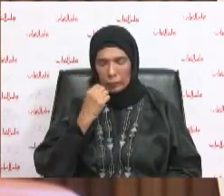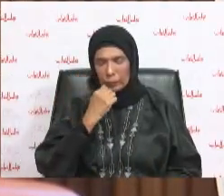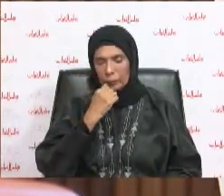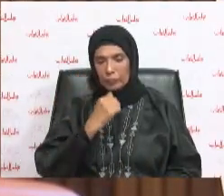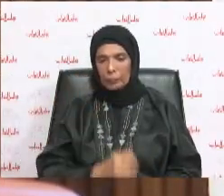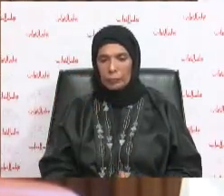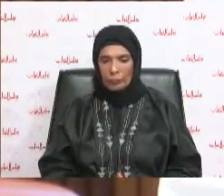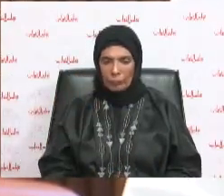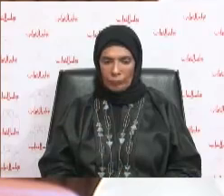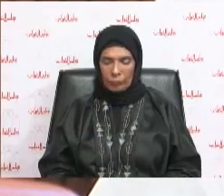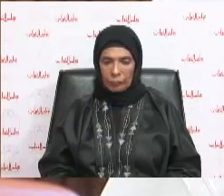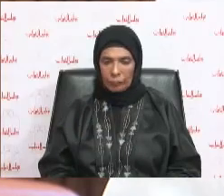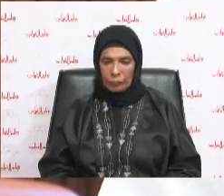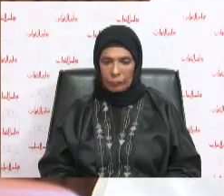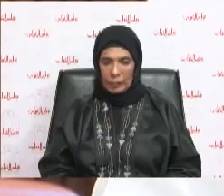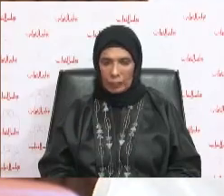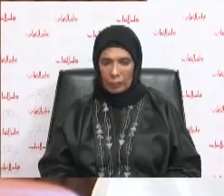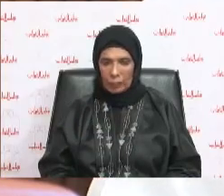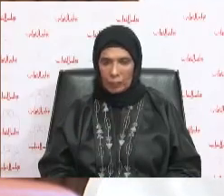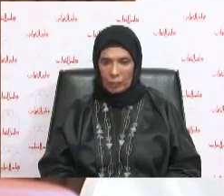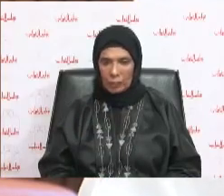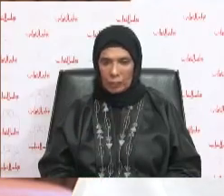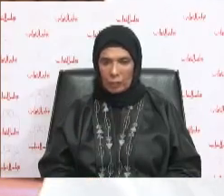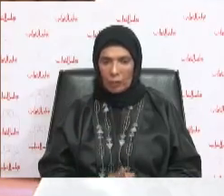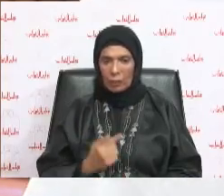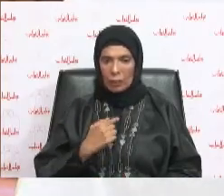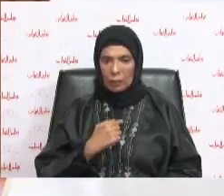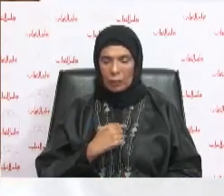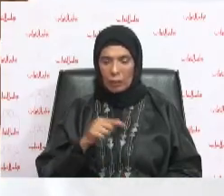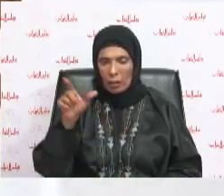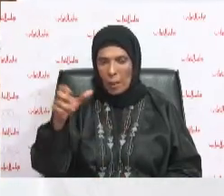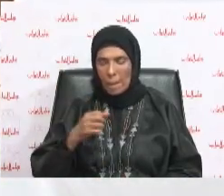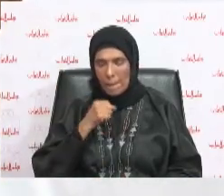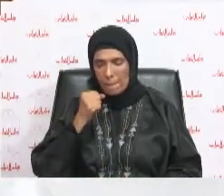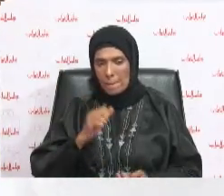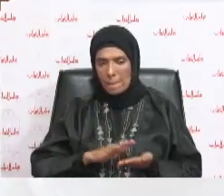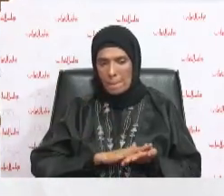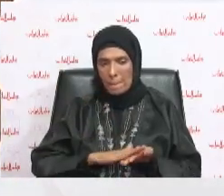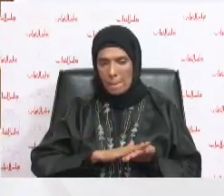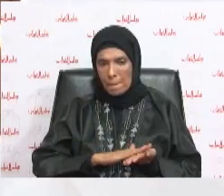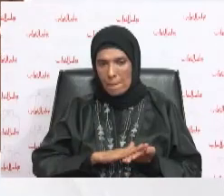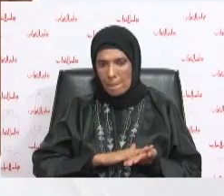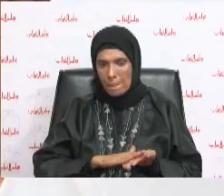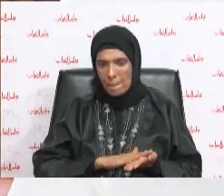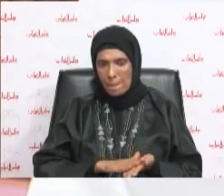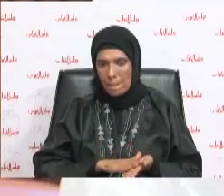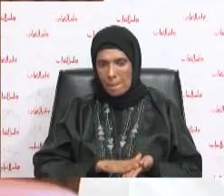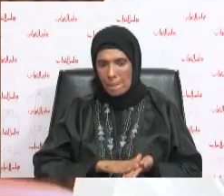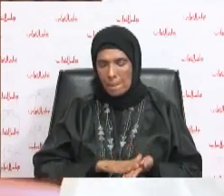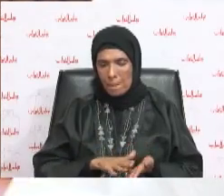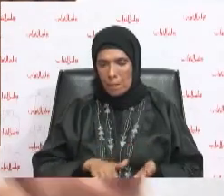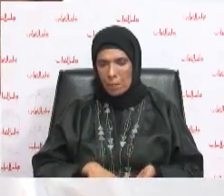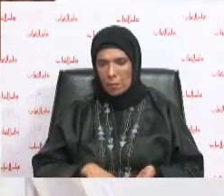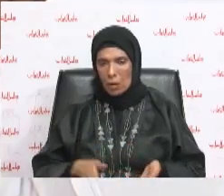ان انا كشخص ليش استملك ارض من الاوقاف الجعفرية والله